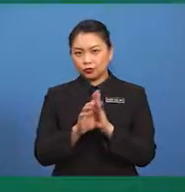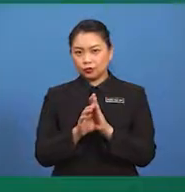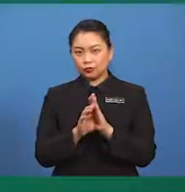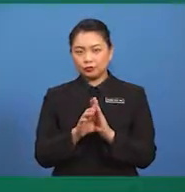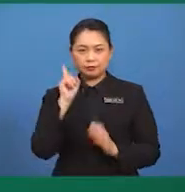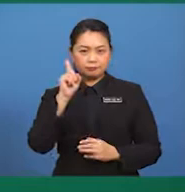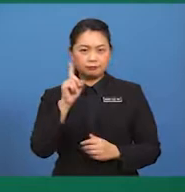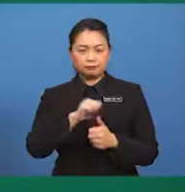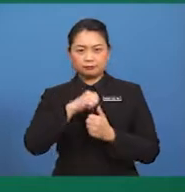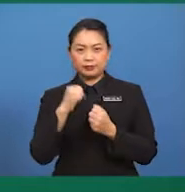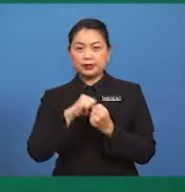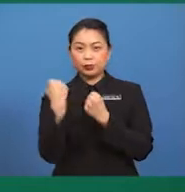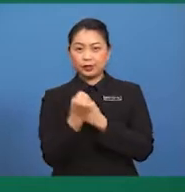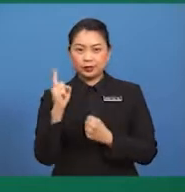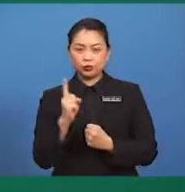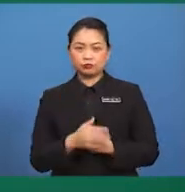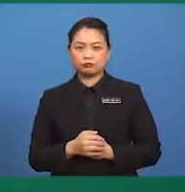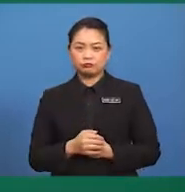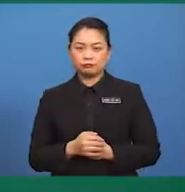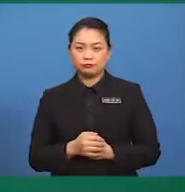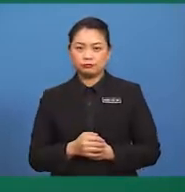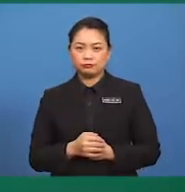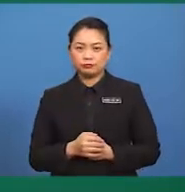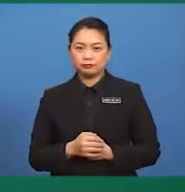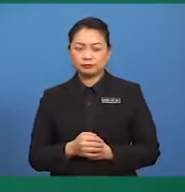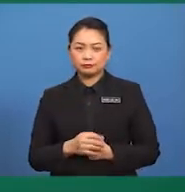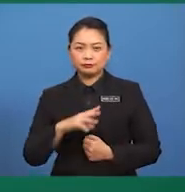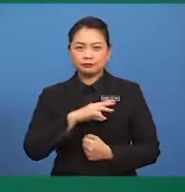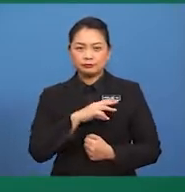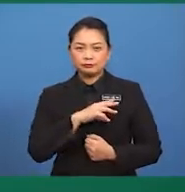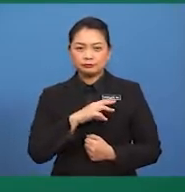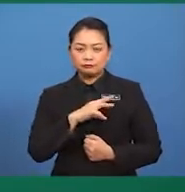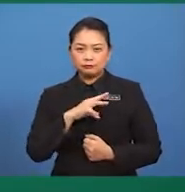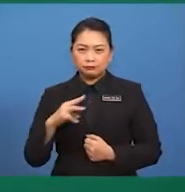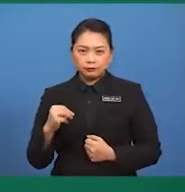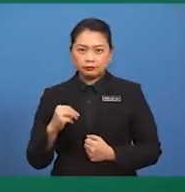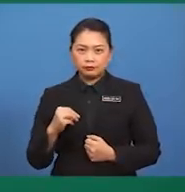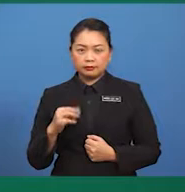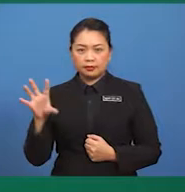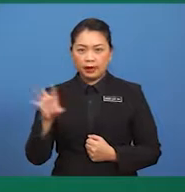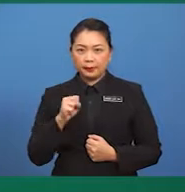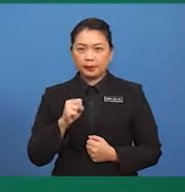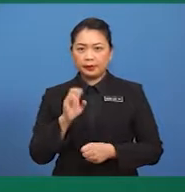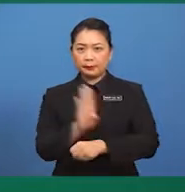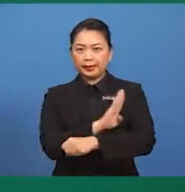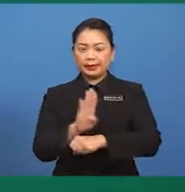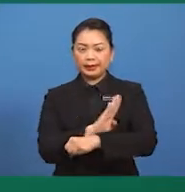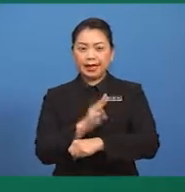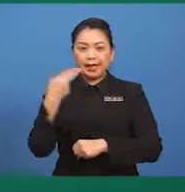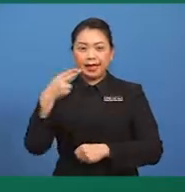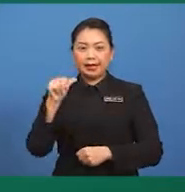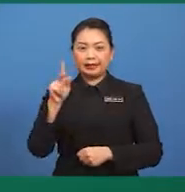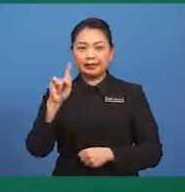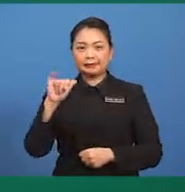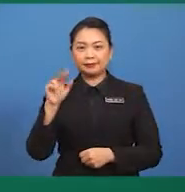satu, peruntukan hutang ragu yang baru diwujudkan. Maklumat berikut diambil daripada perniagaan hakim. Petikan imbangan